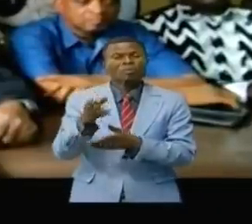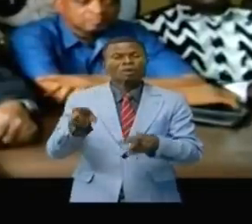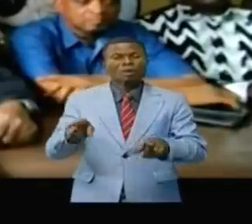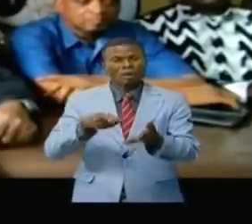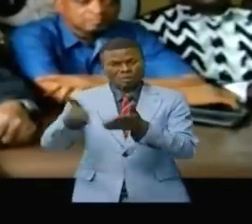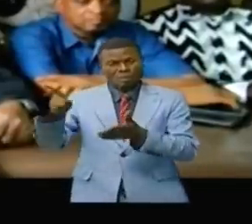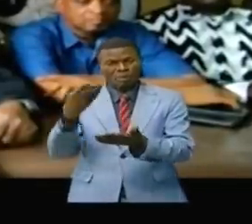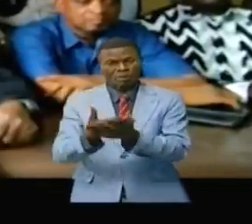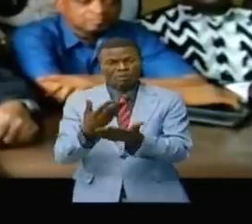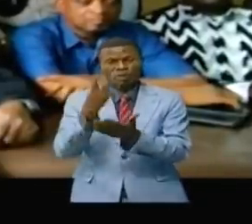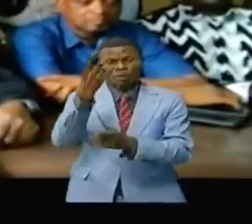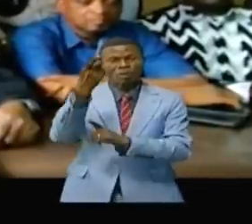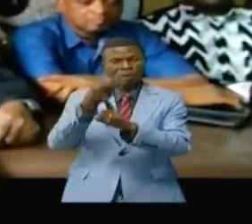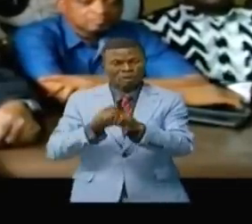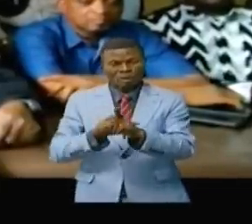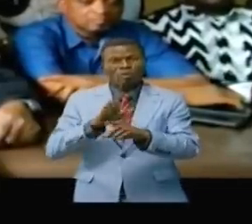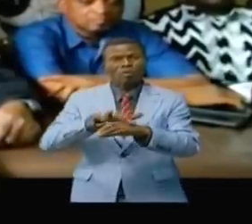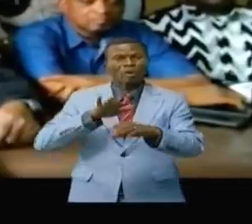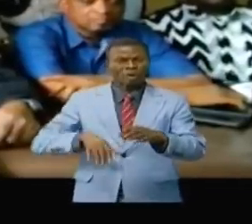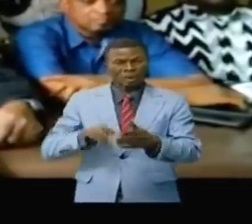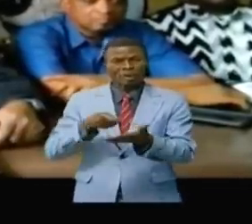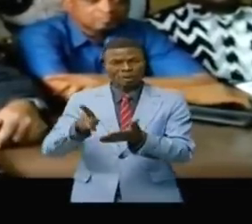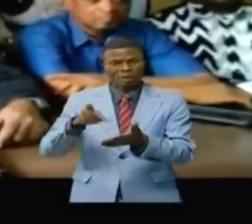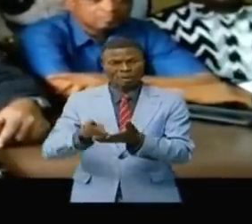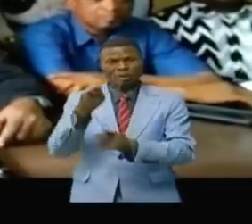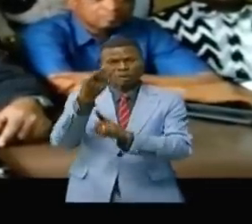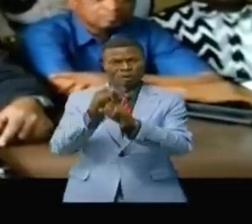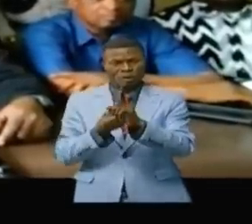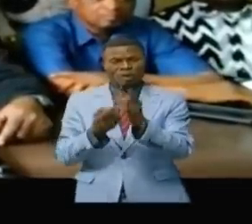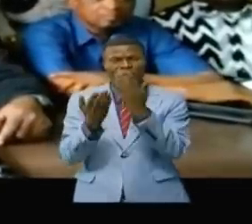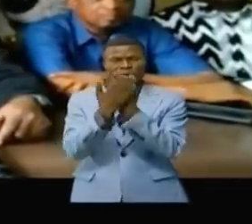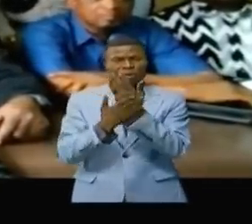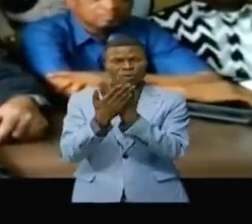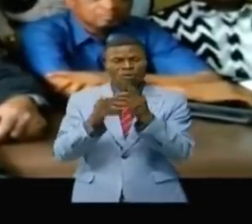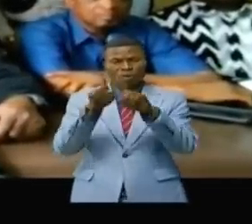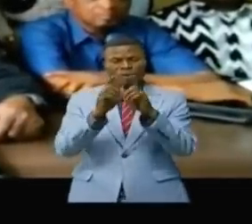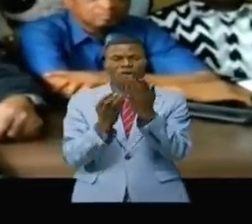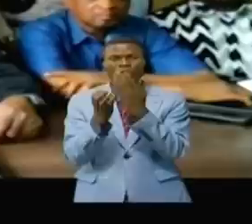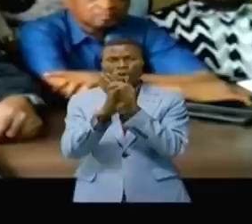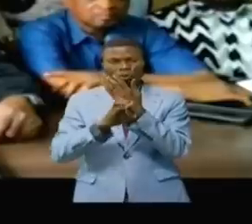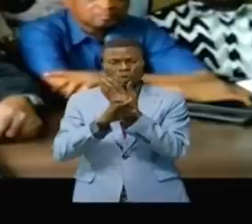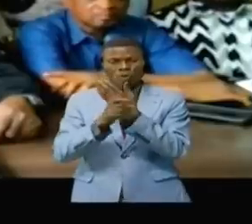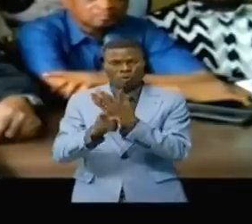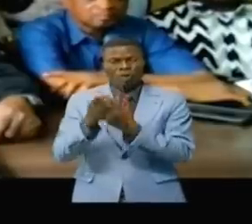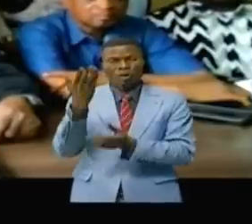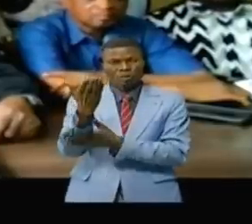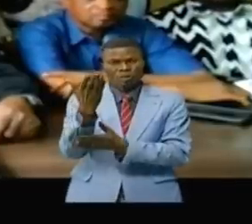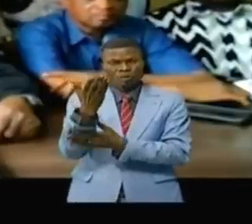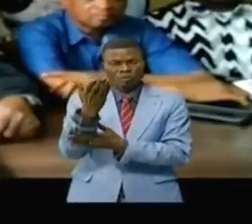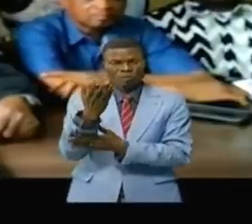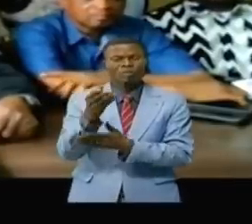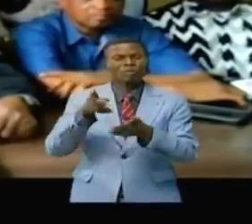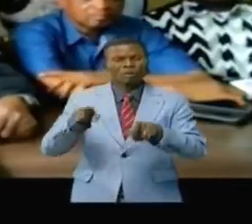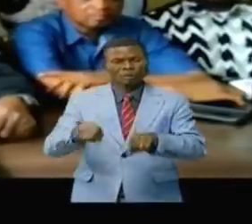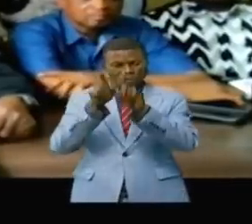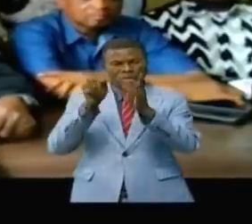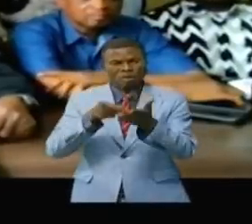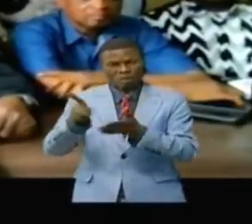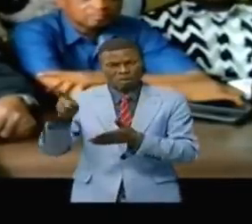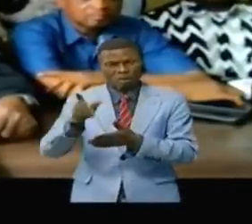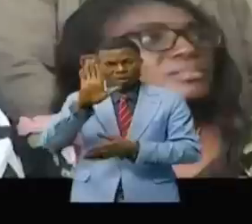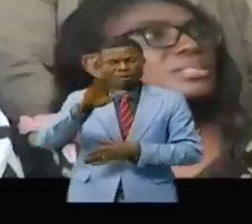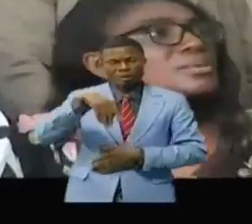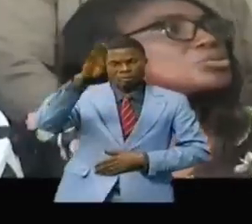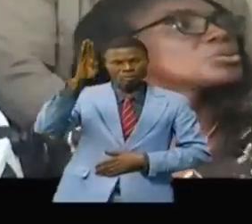rapide de 2 mois de rétrocession, juillet et août, de leurs primes. Fidel Kiyangi déclare la rétrocession de